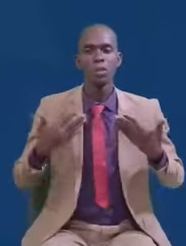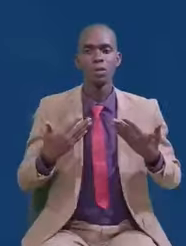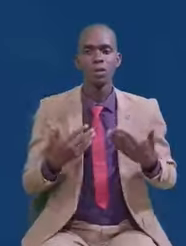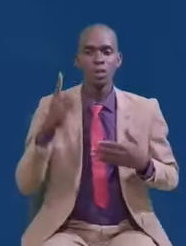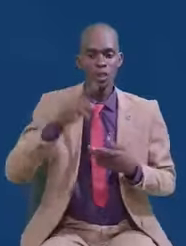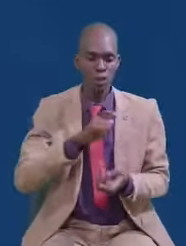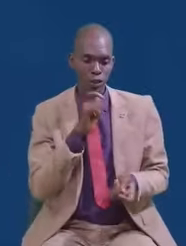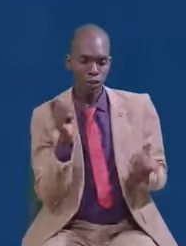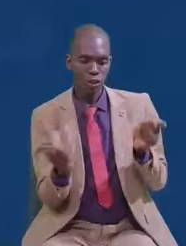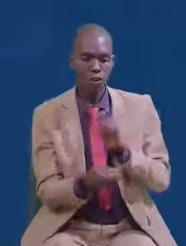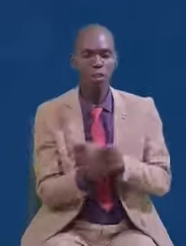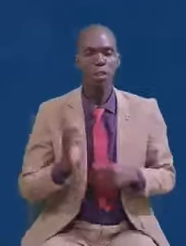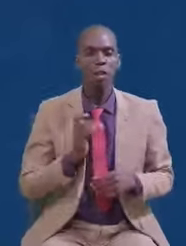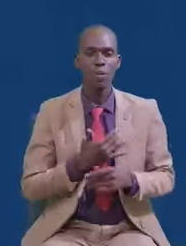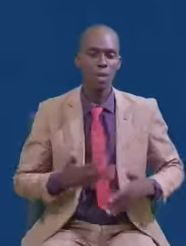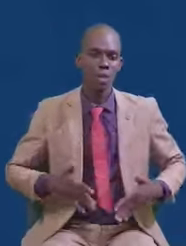notre vie.